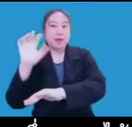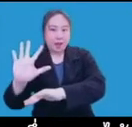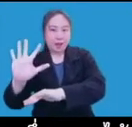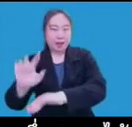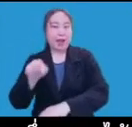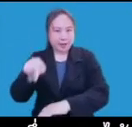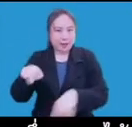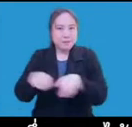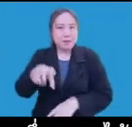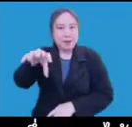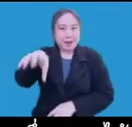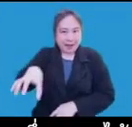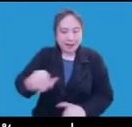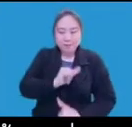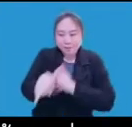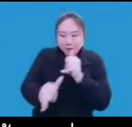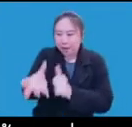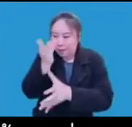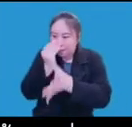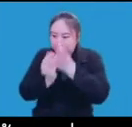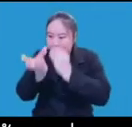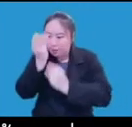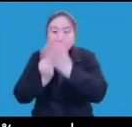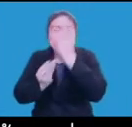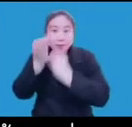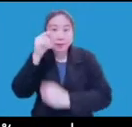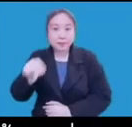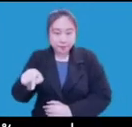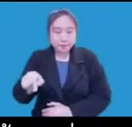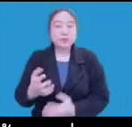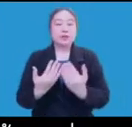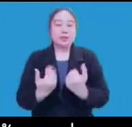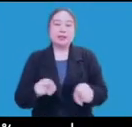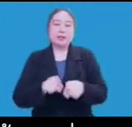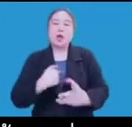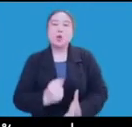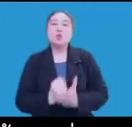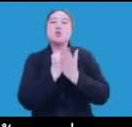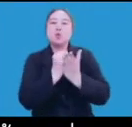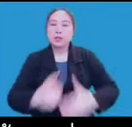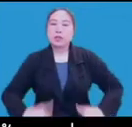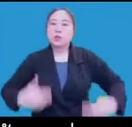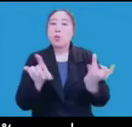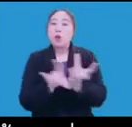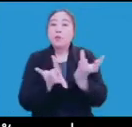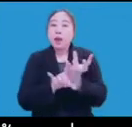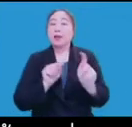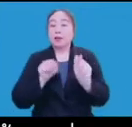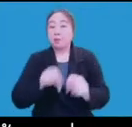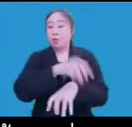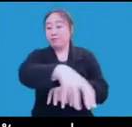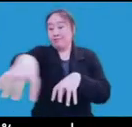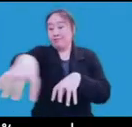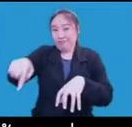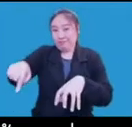จะเป็นที่เรียนรู้ที่จะทำโค้งหนองนาโมเดลซึ่งเป็นสิ่งที่จะช่วยในการพัฒนาคุณภาพชีวิตของคนในตำบ